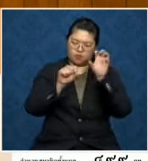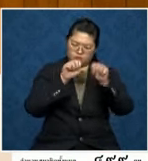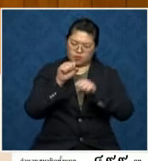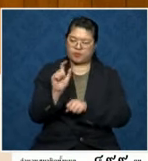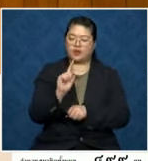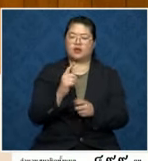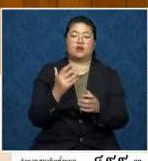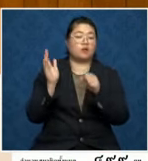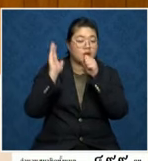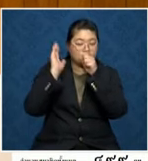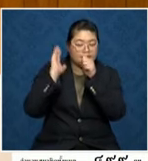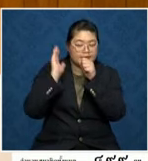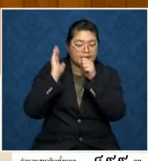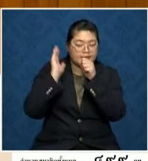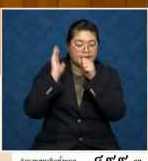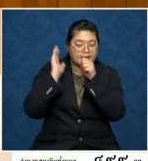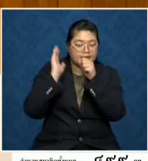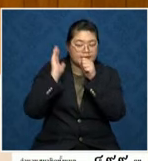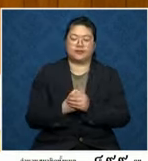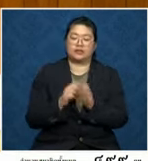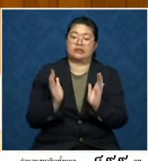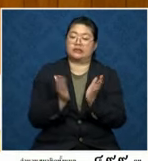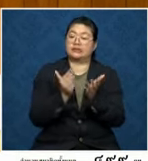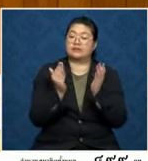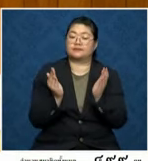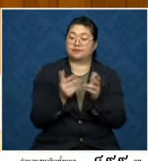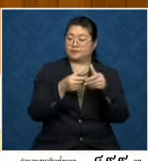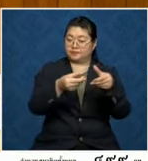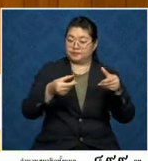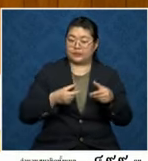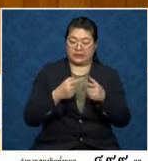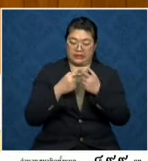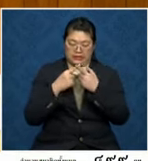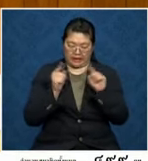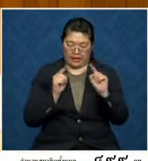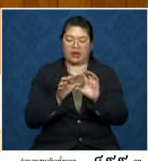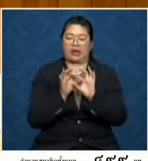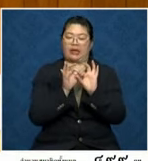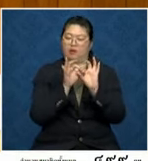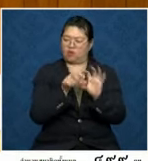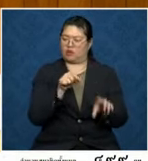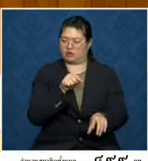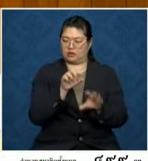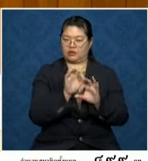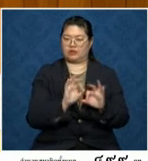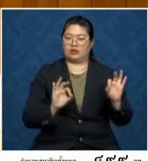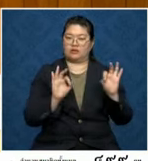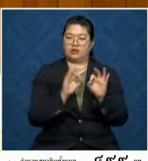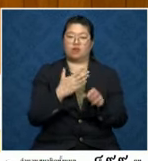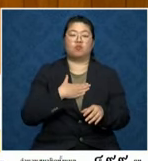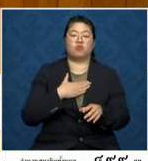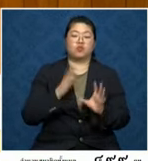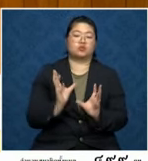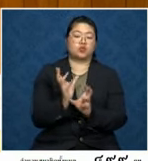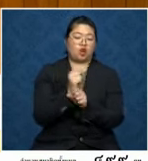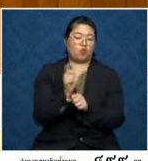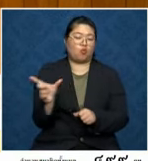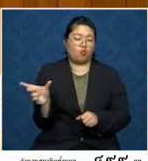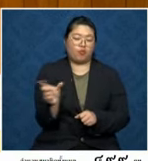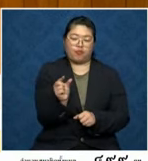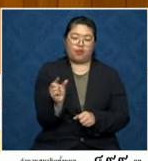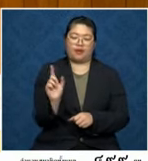การอภิปรายของท่านเนี่ยท่านก็สนับสนุนแต่มีข้อห่วงใยผมอาจจะสรุปสั้น